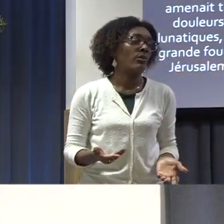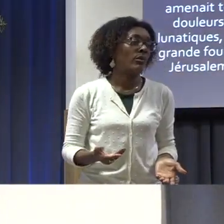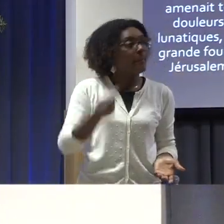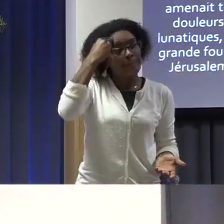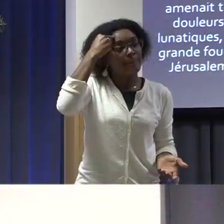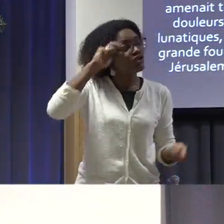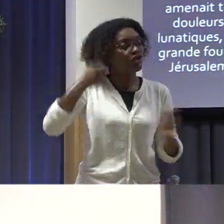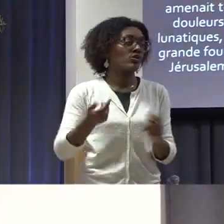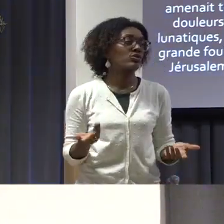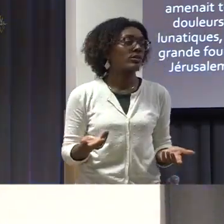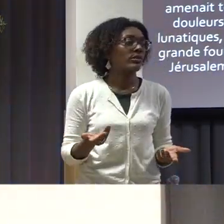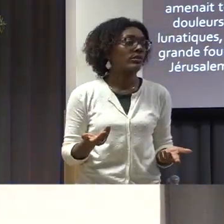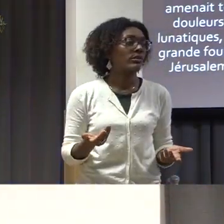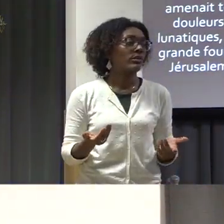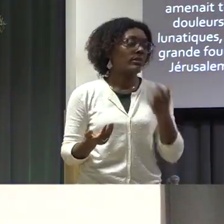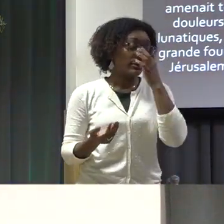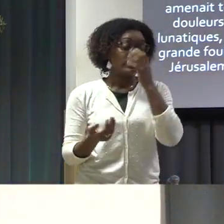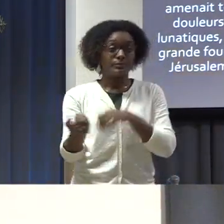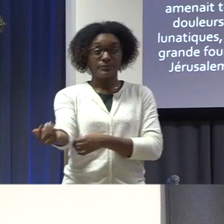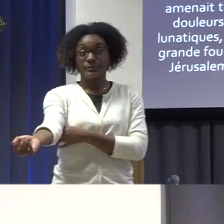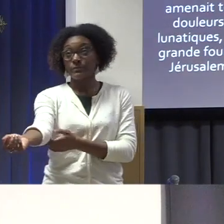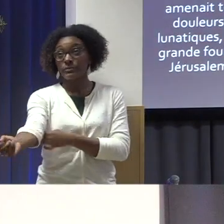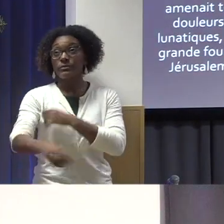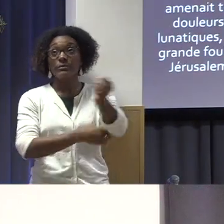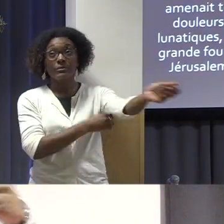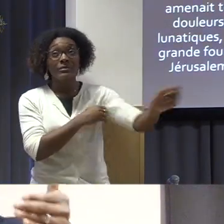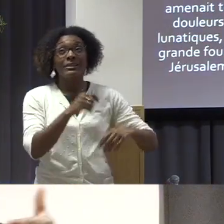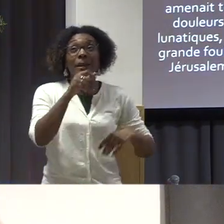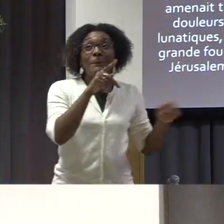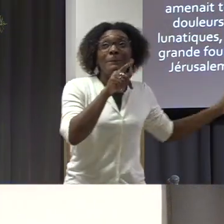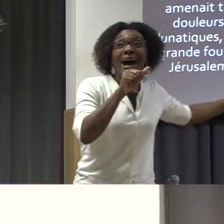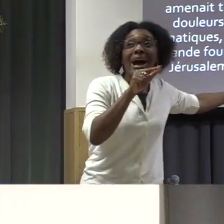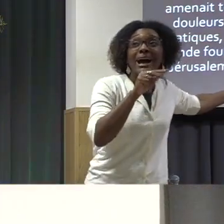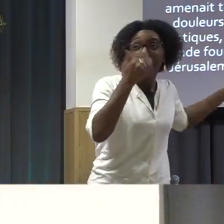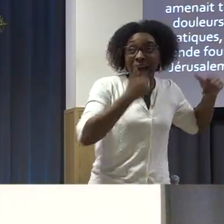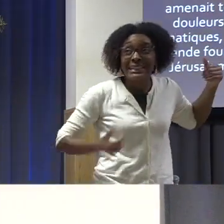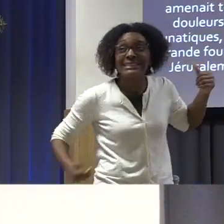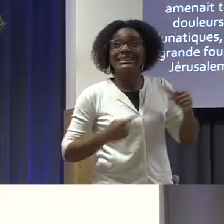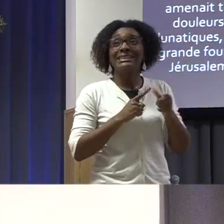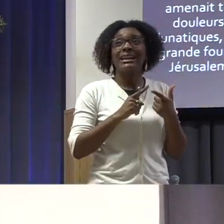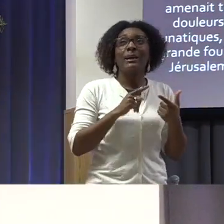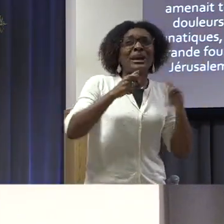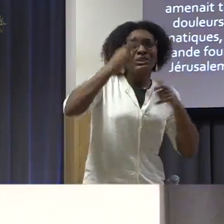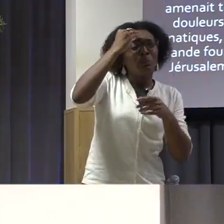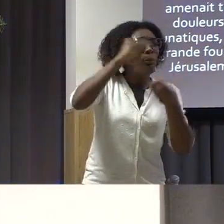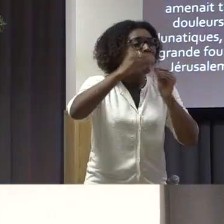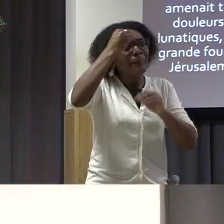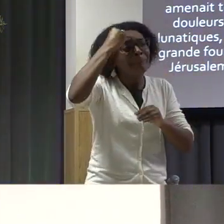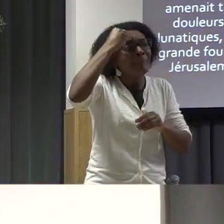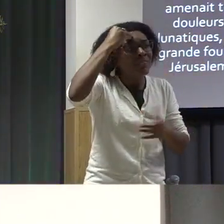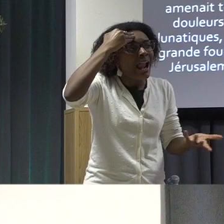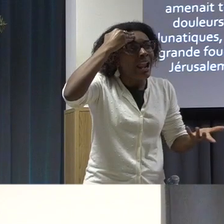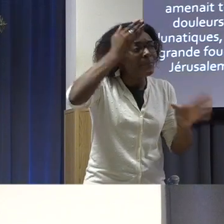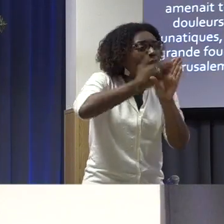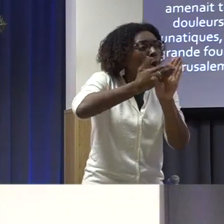jésus on lui a amené l'onction fait que les les lunatiques viennent les paralytiques viennent les cas graves arrivent c'est